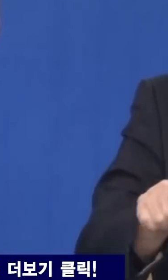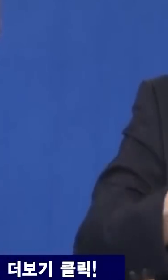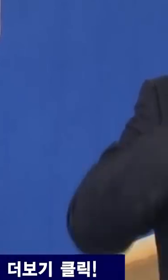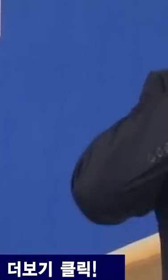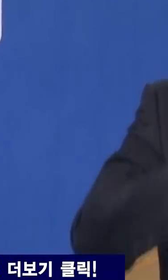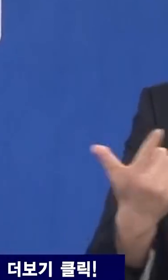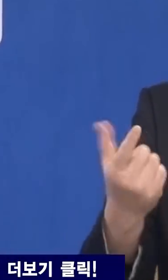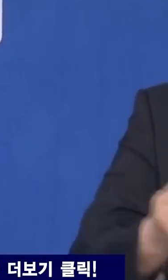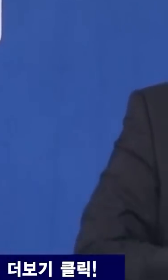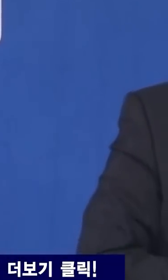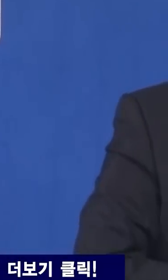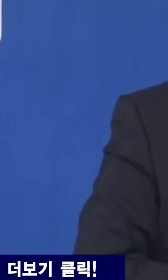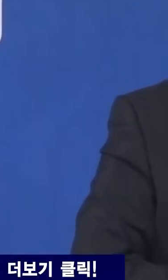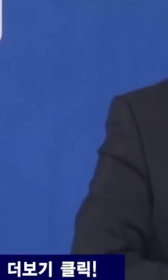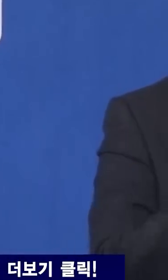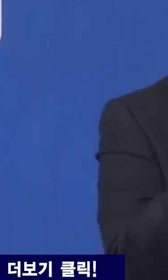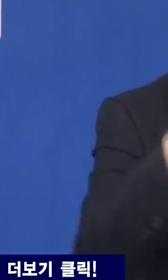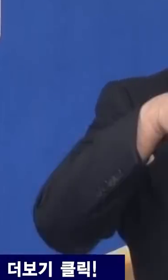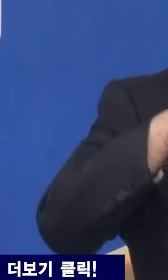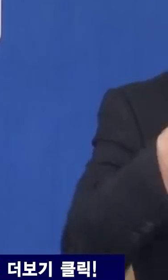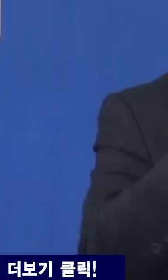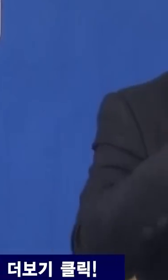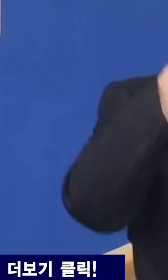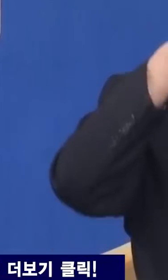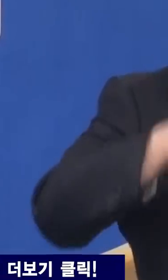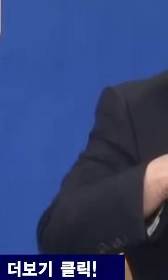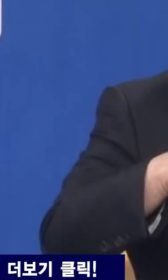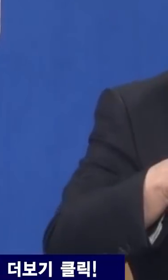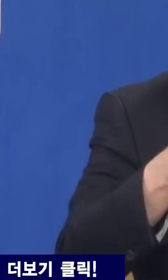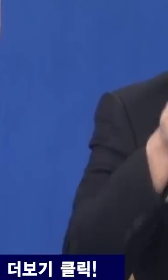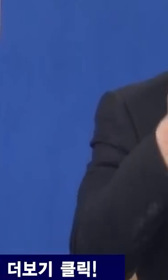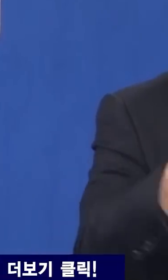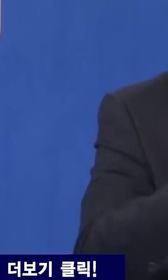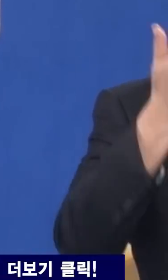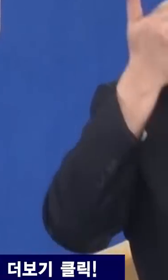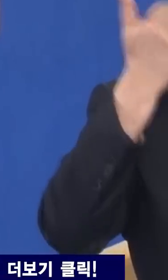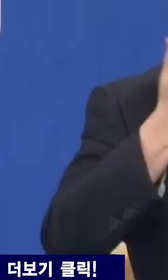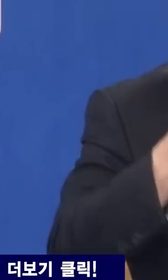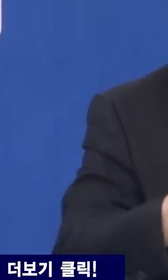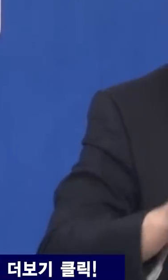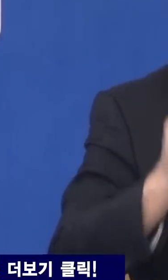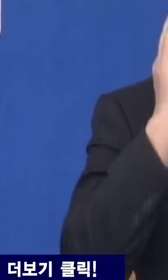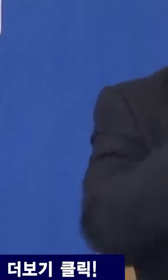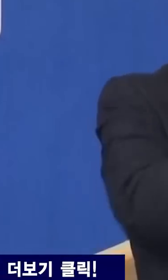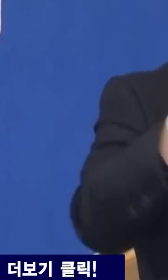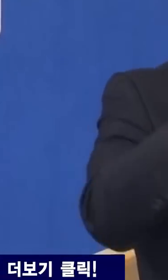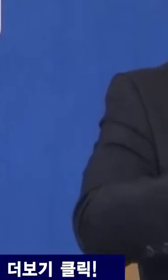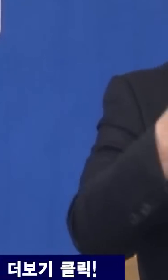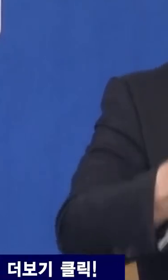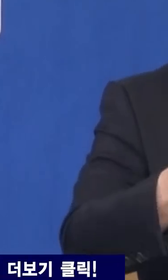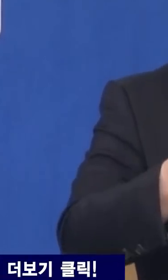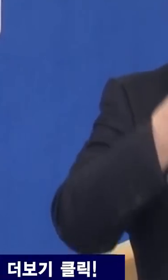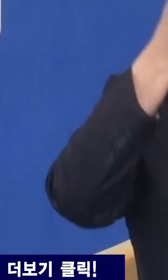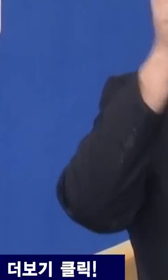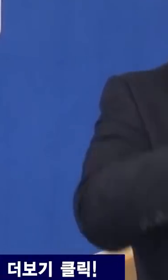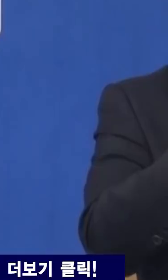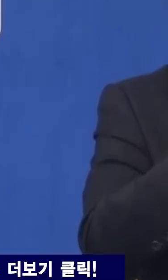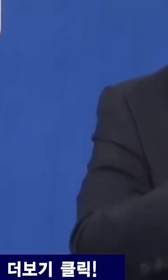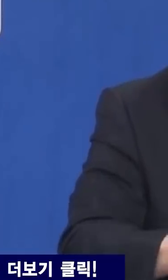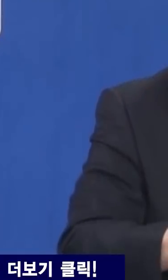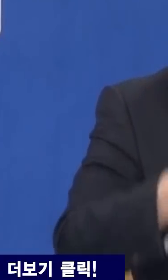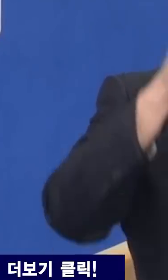범인입니다. 화천대유 그분의 존재가 현직 대법관으로 드러났음에도 윤 후보와